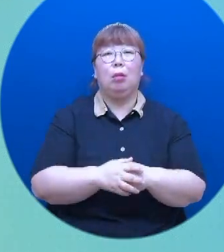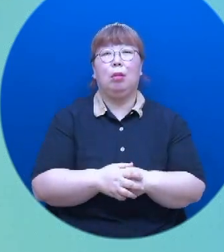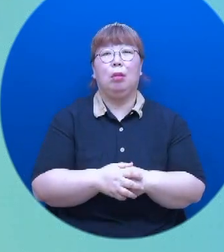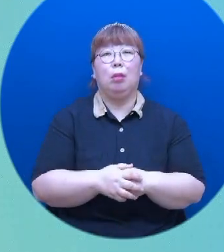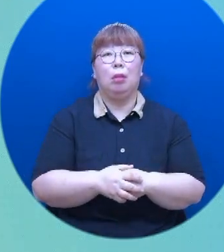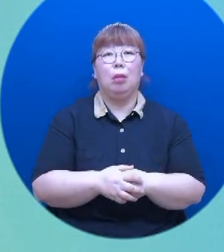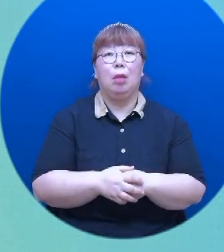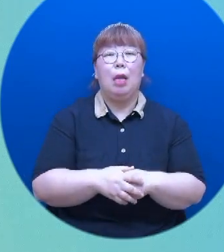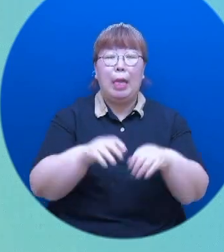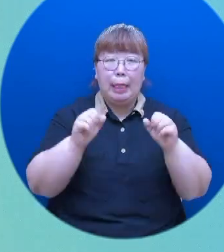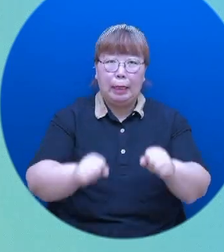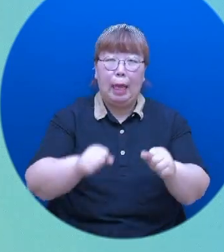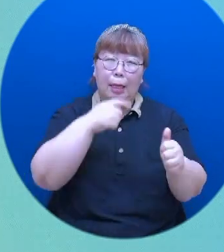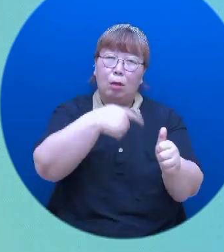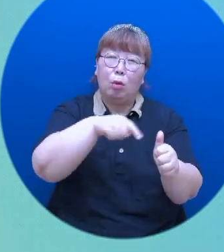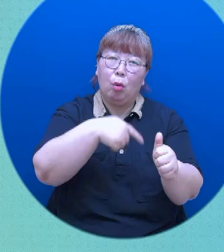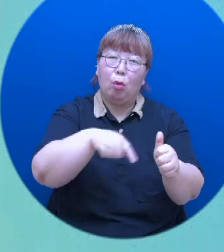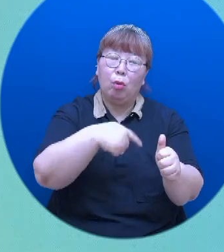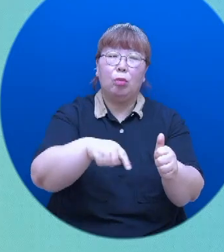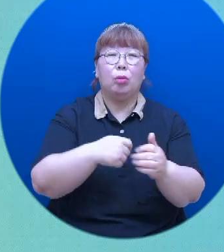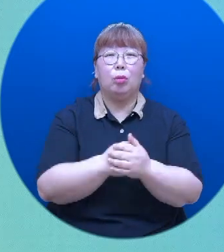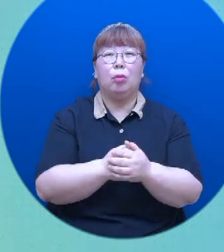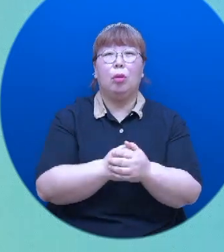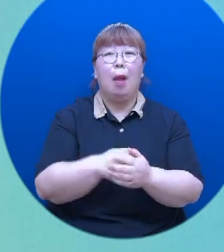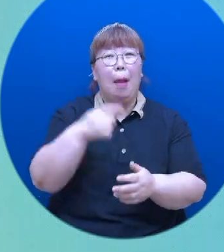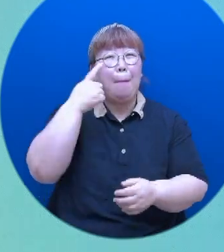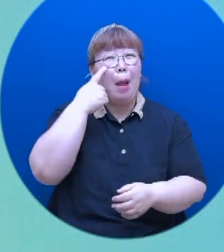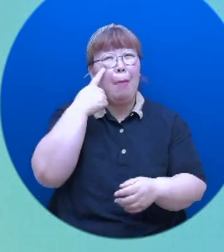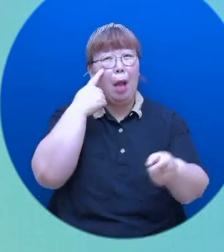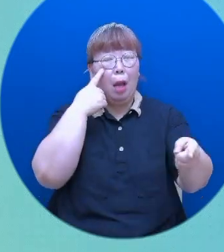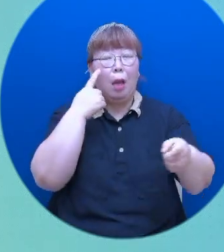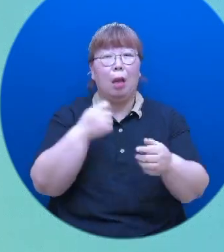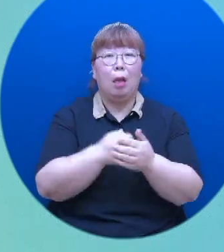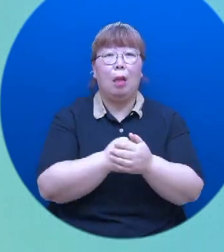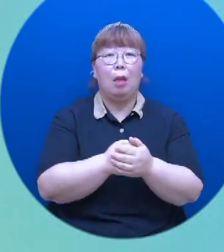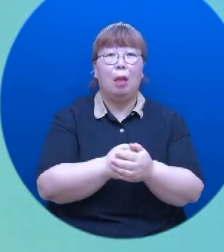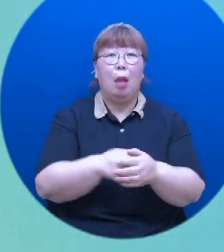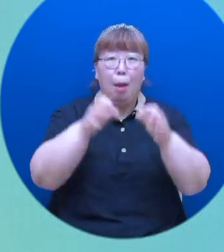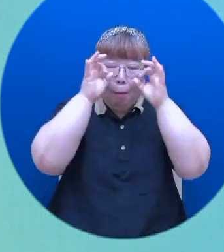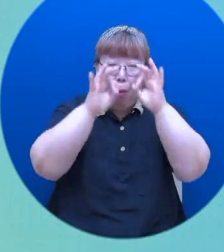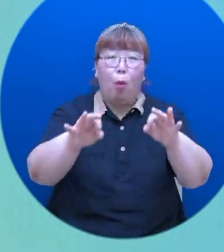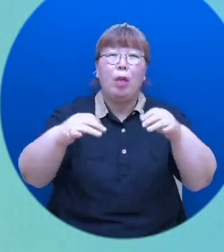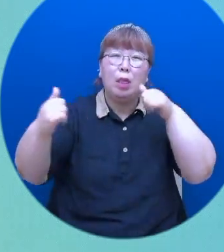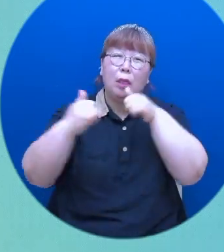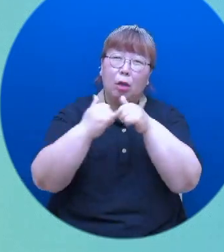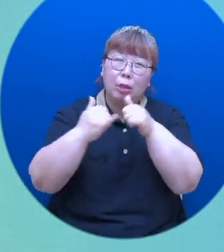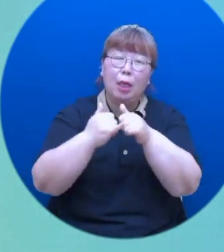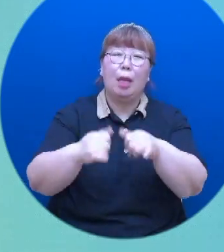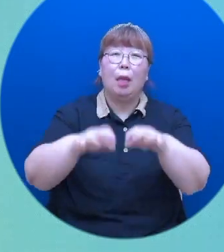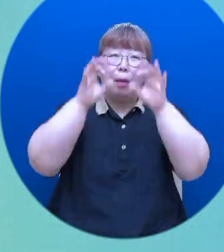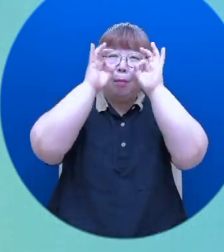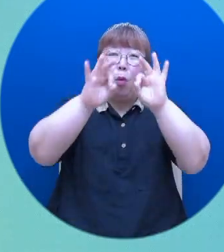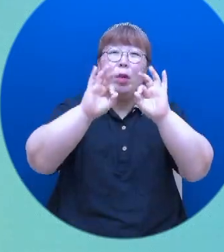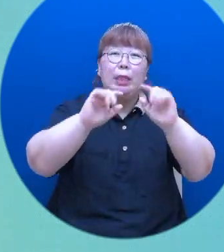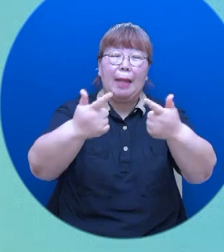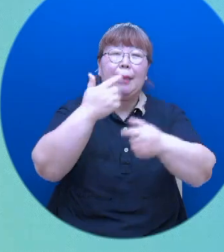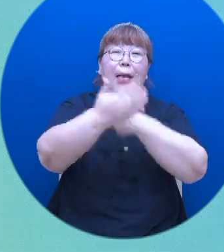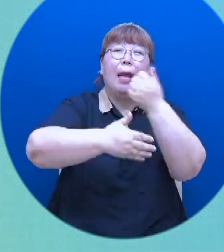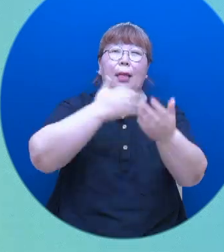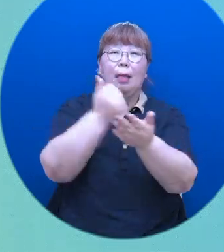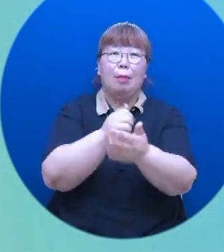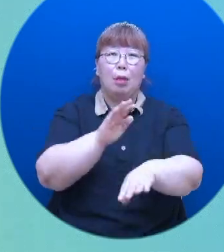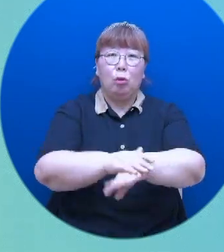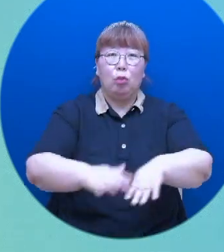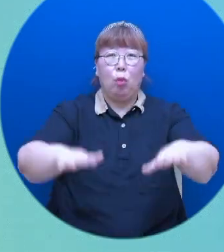산 교육을 시키고 있잖아요. 보아라, 앞에서 보이는 전쟁, 보이지 않는 하나님께 손을 들면